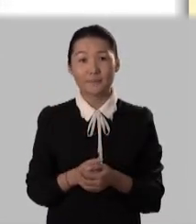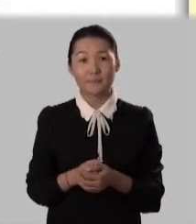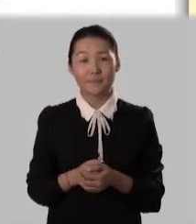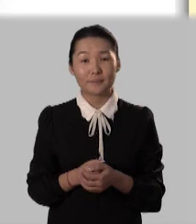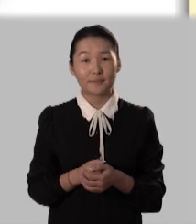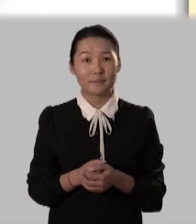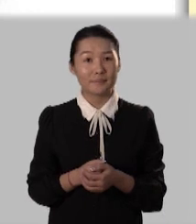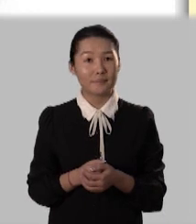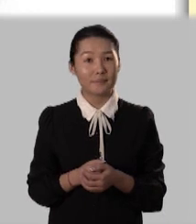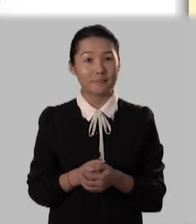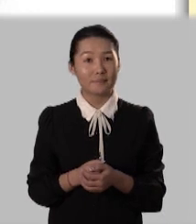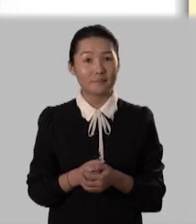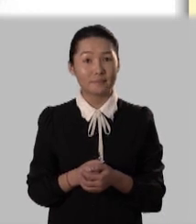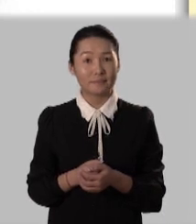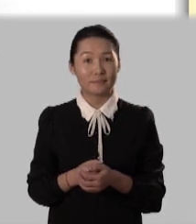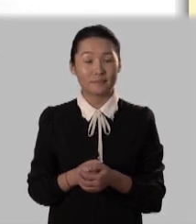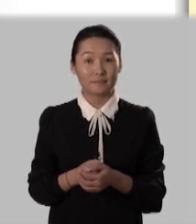никуда ну да